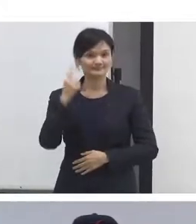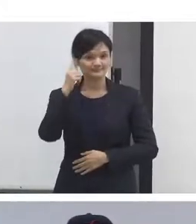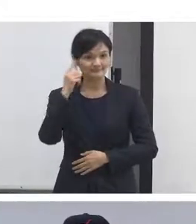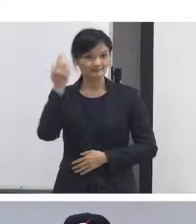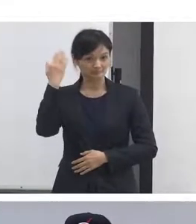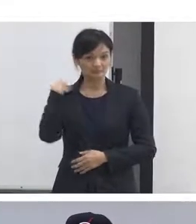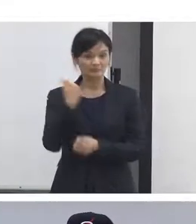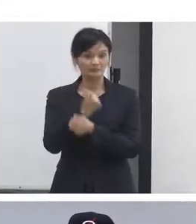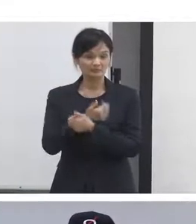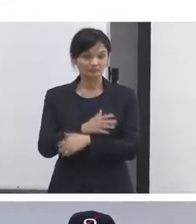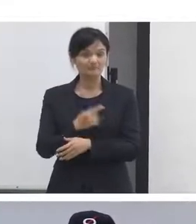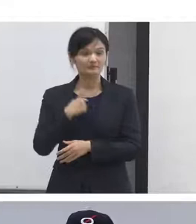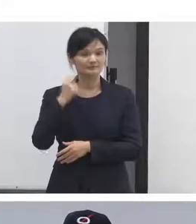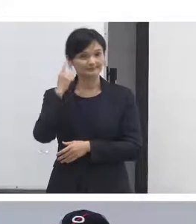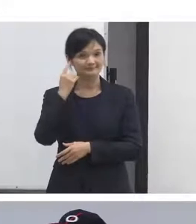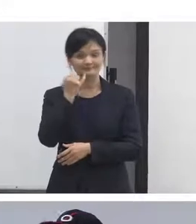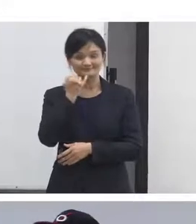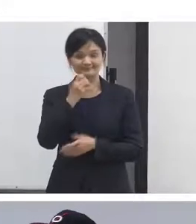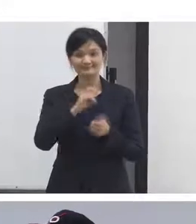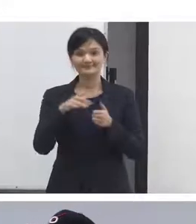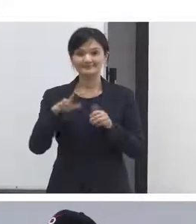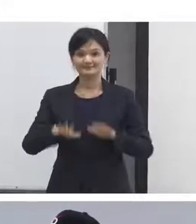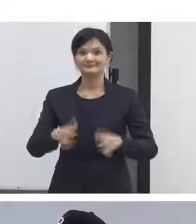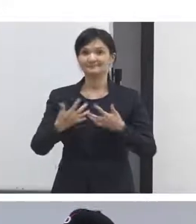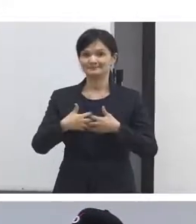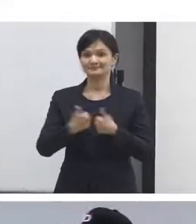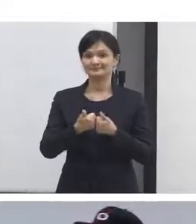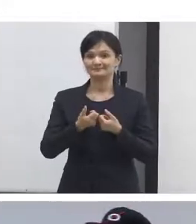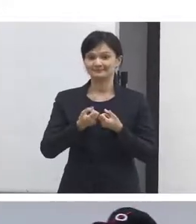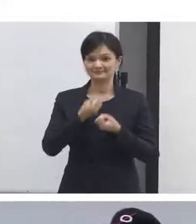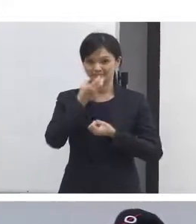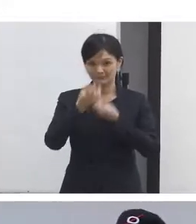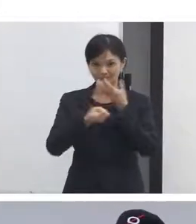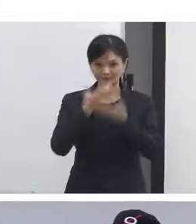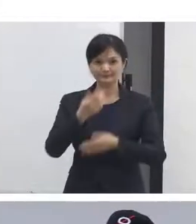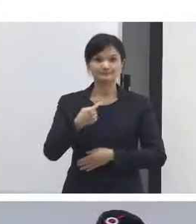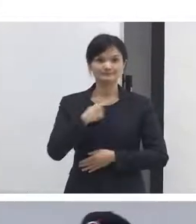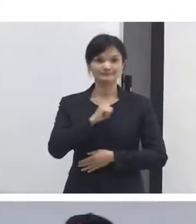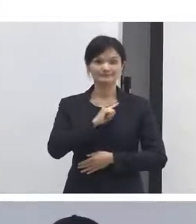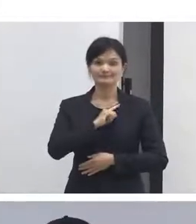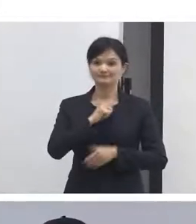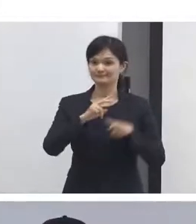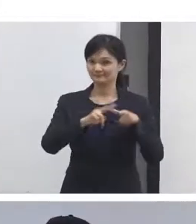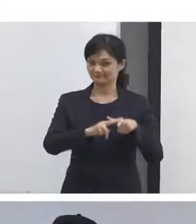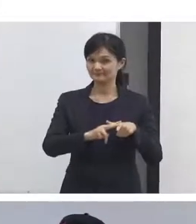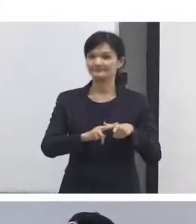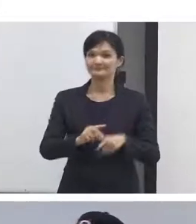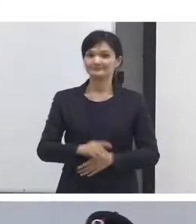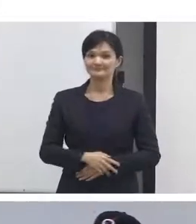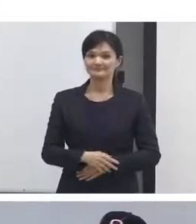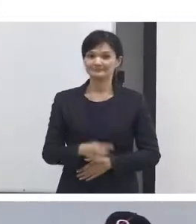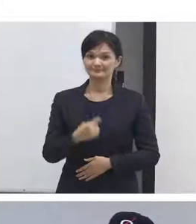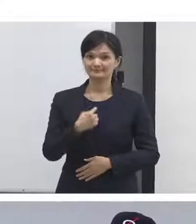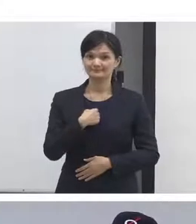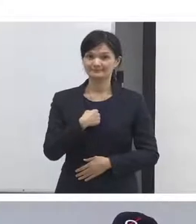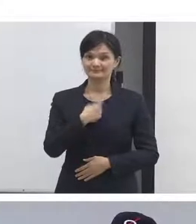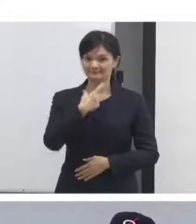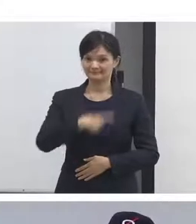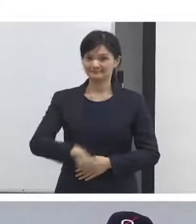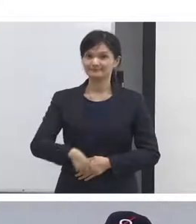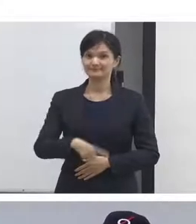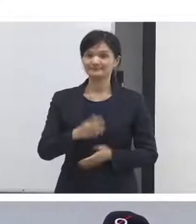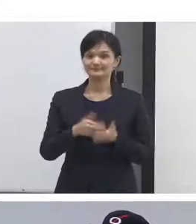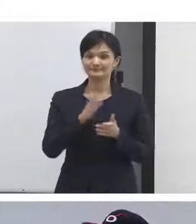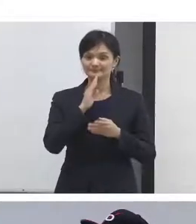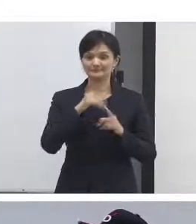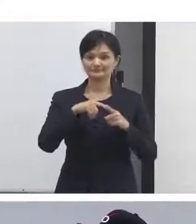些经验，想利用这一次机会跟大家分享。我先做个简单的自我介绍一下。我自己本身是算是一个程式